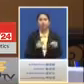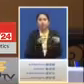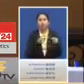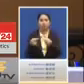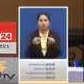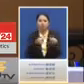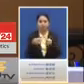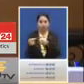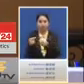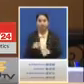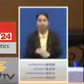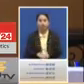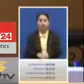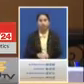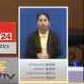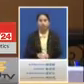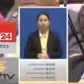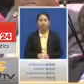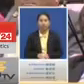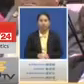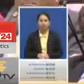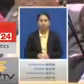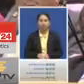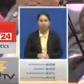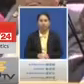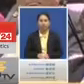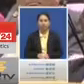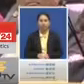ครับท่านสุทิน ครับท่านประธานครับก็